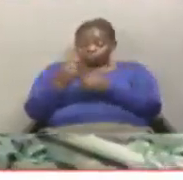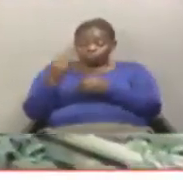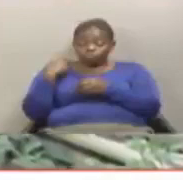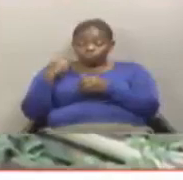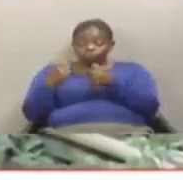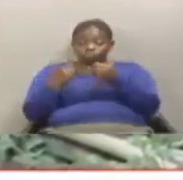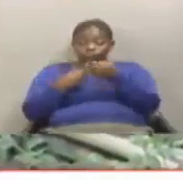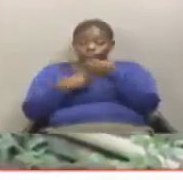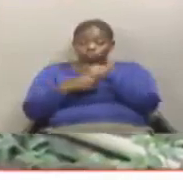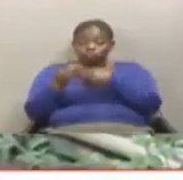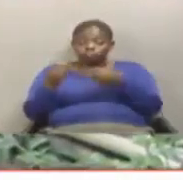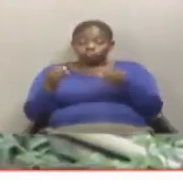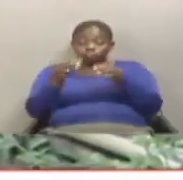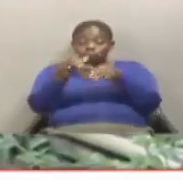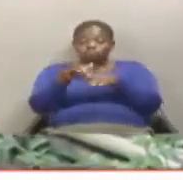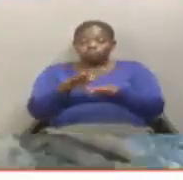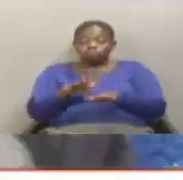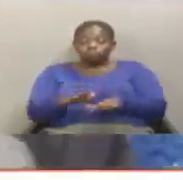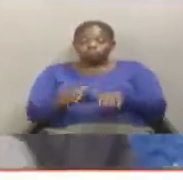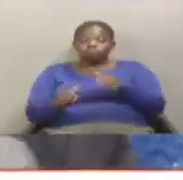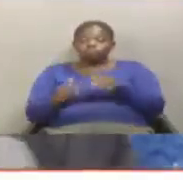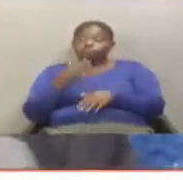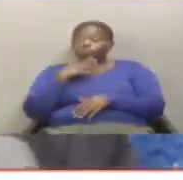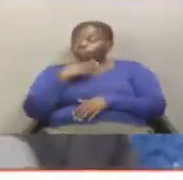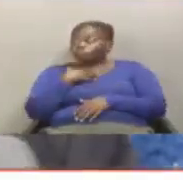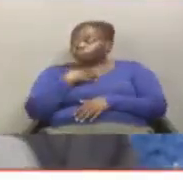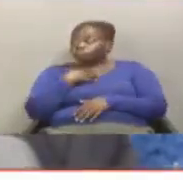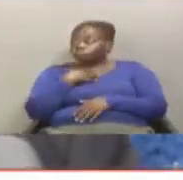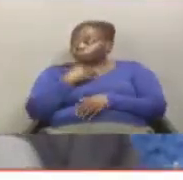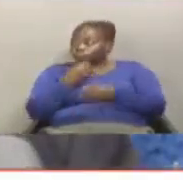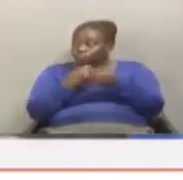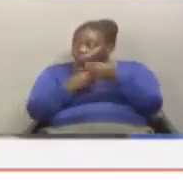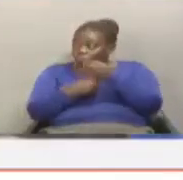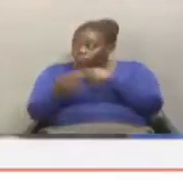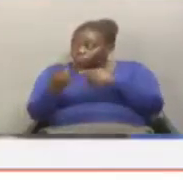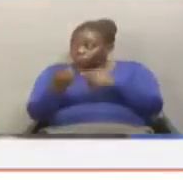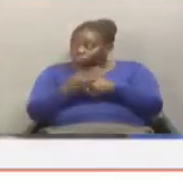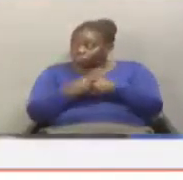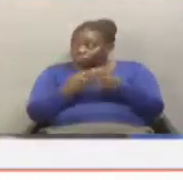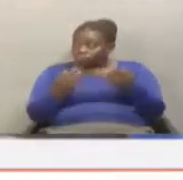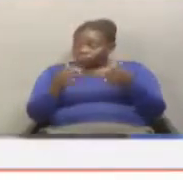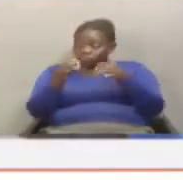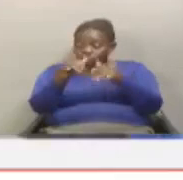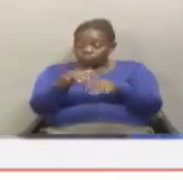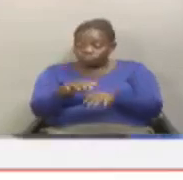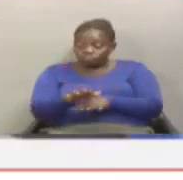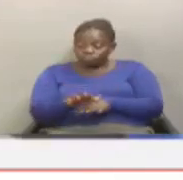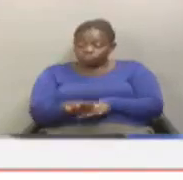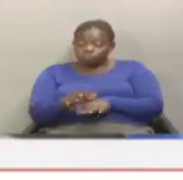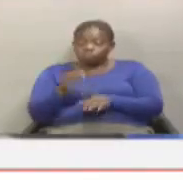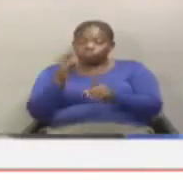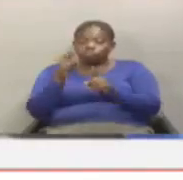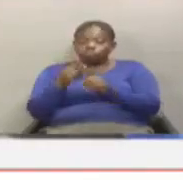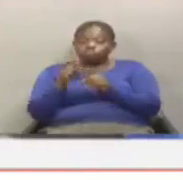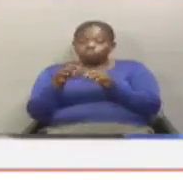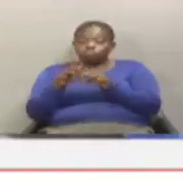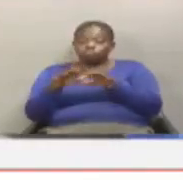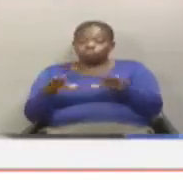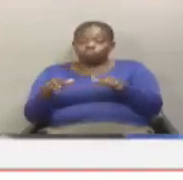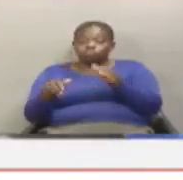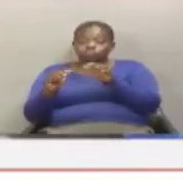chatunda kulika chijia chetagibwa atunze okubira ddala ku kijja emanju paka akabanja ke kwenda ke